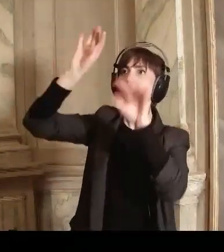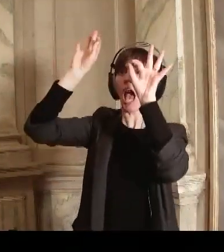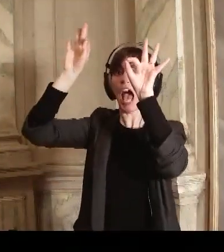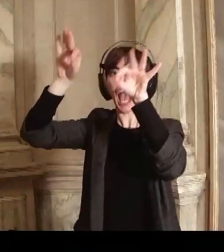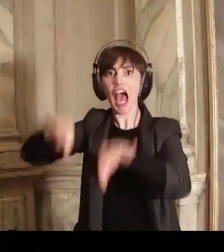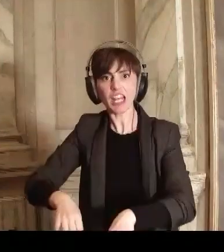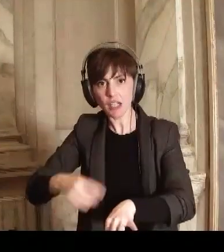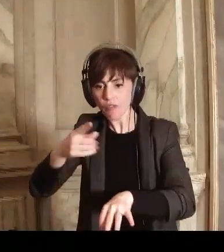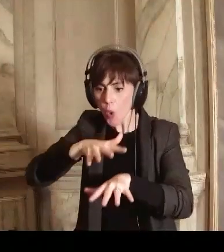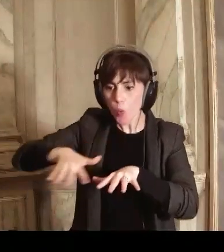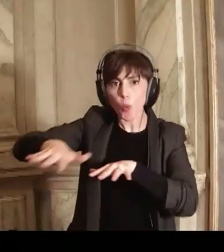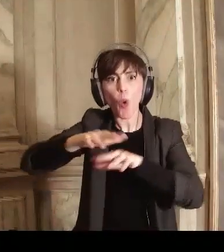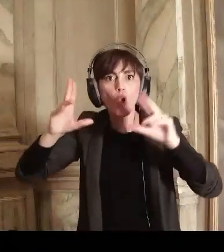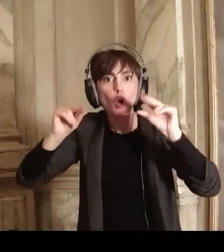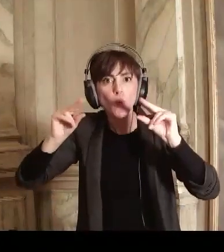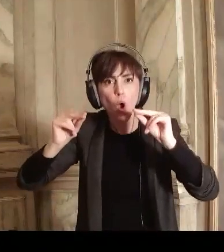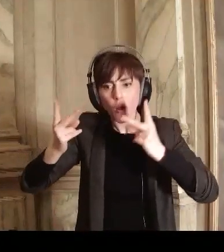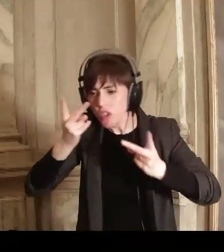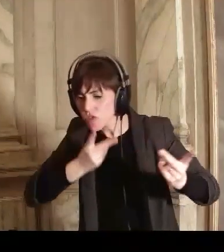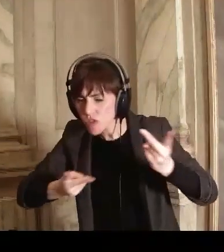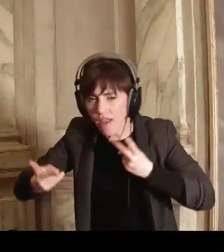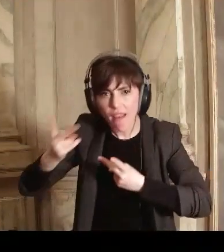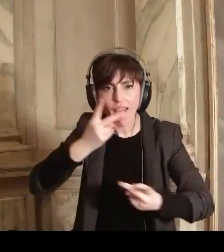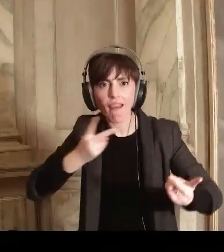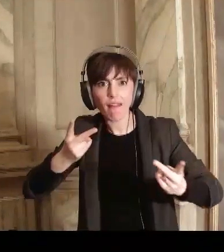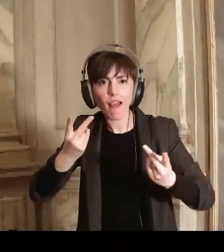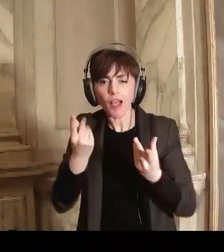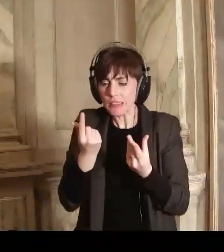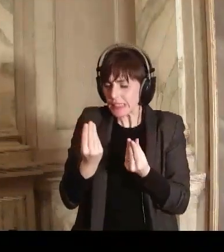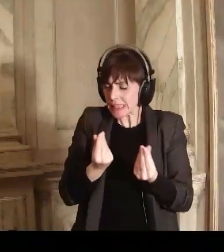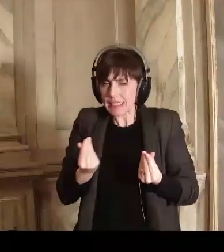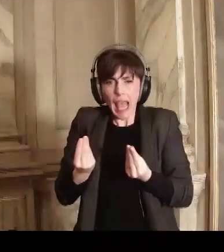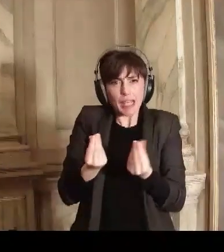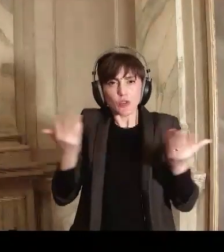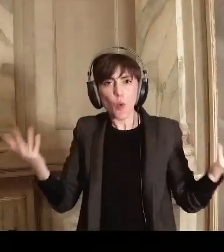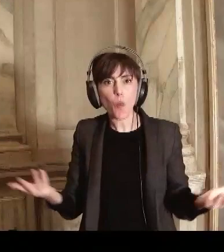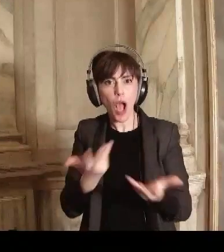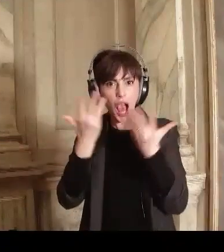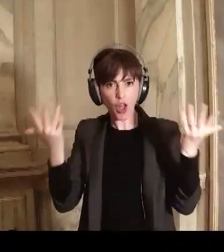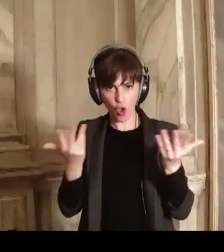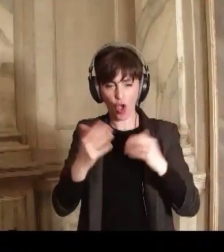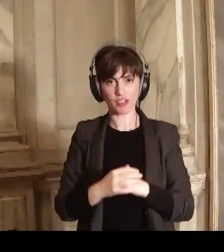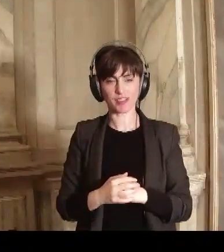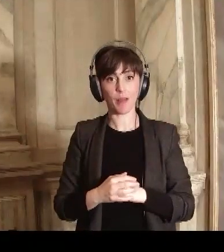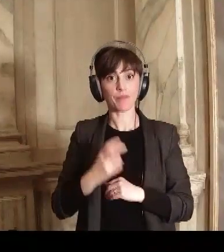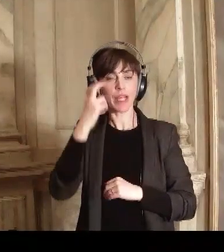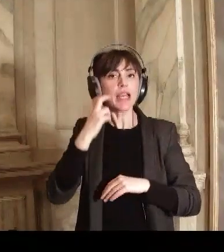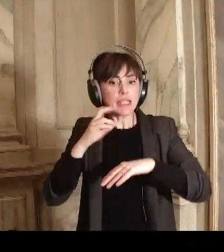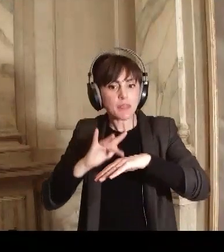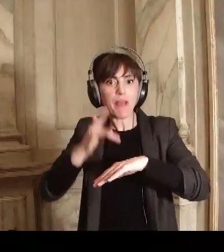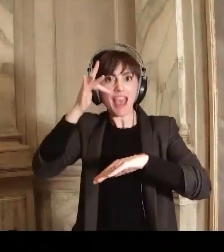ricerca probabilmente di un senso. Lo smeraldo assurge così a colore di